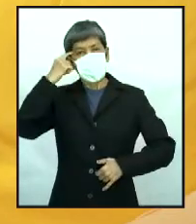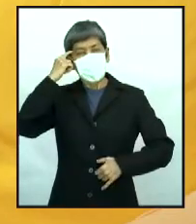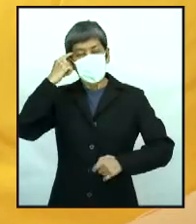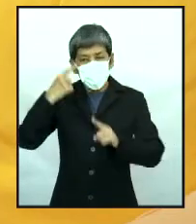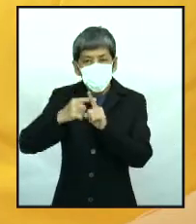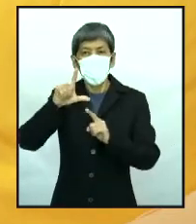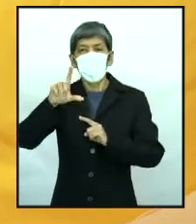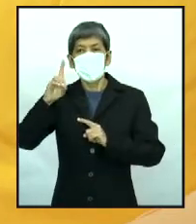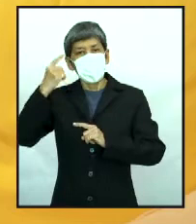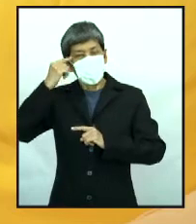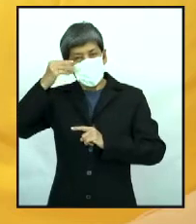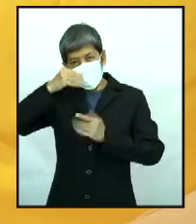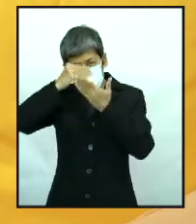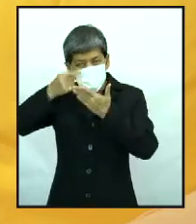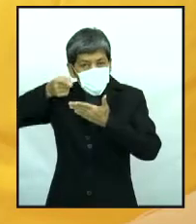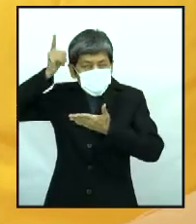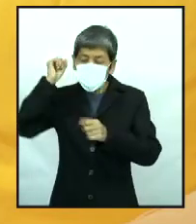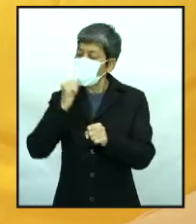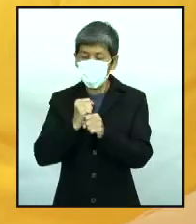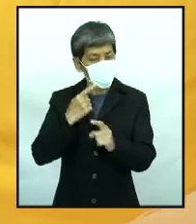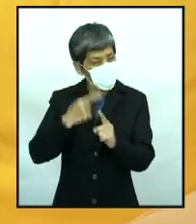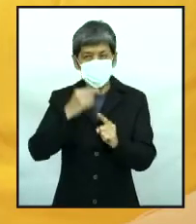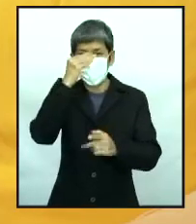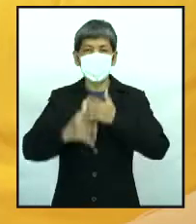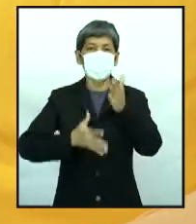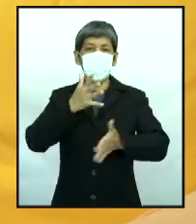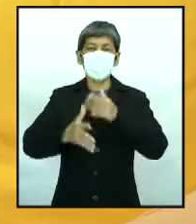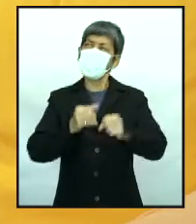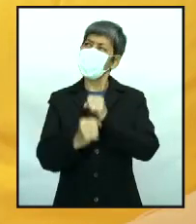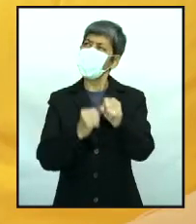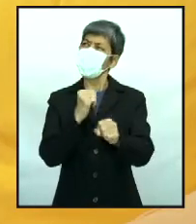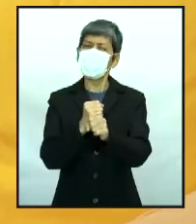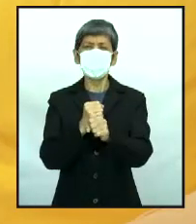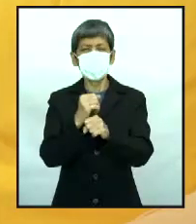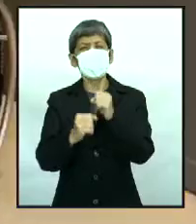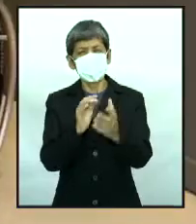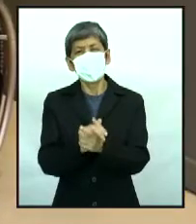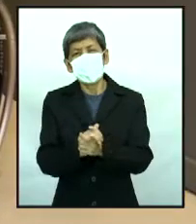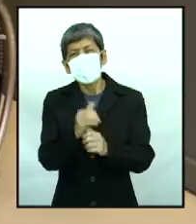LD ก็เลยครูเลยแนะนำให้ไปเรียนภาษามือเขาก็เริ่มเรียนภาษามือตอนอายุ 13-14 นะคะ